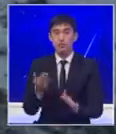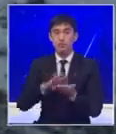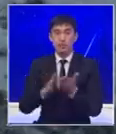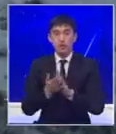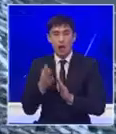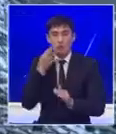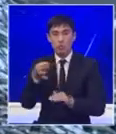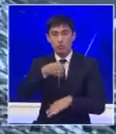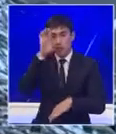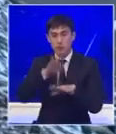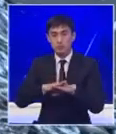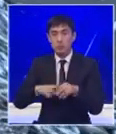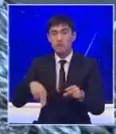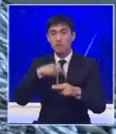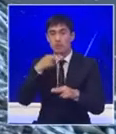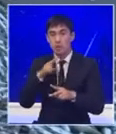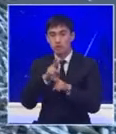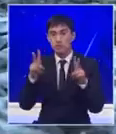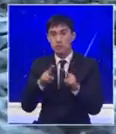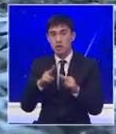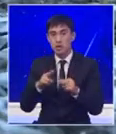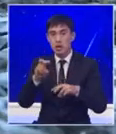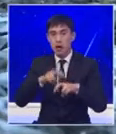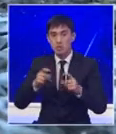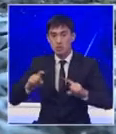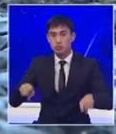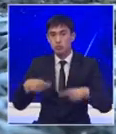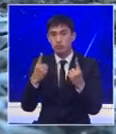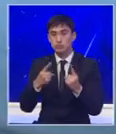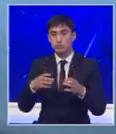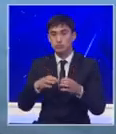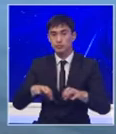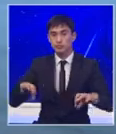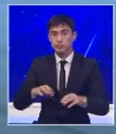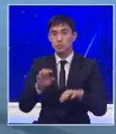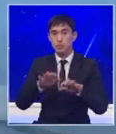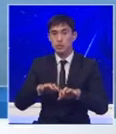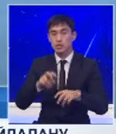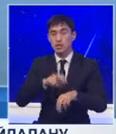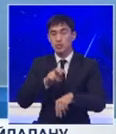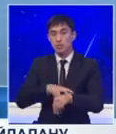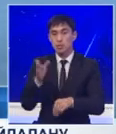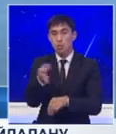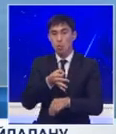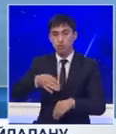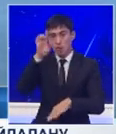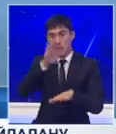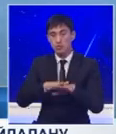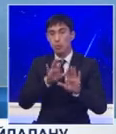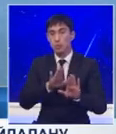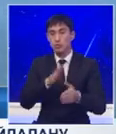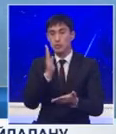Алматы облысы әкімдігінің бас назарын алынды. Шұғыл комиссия құрылған. Комиссияның председателі болып облыс әкімі